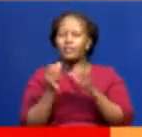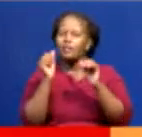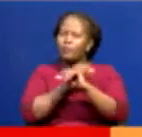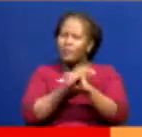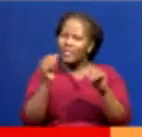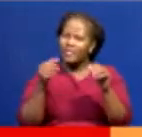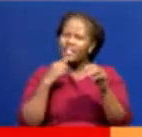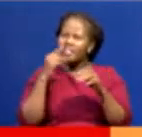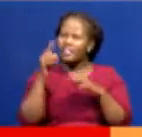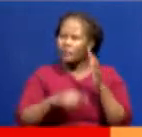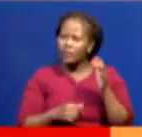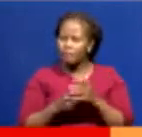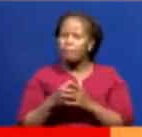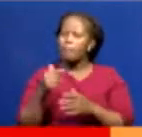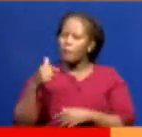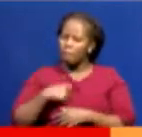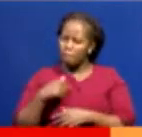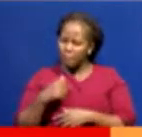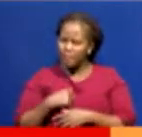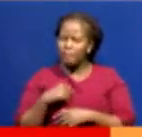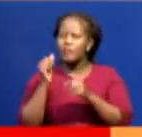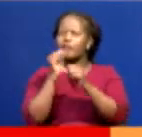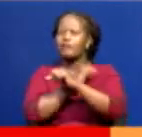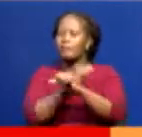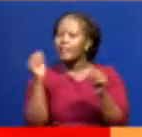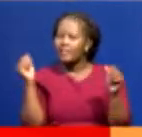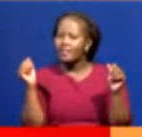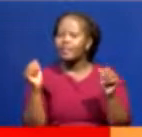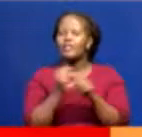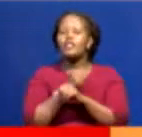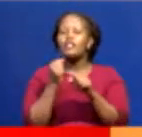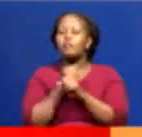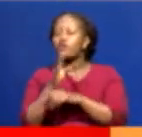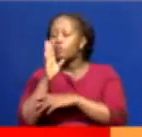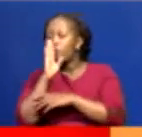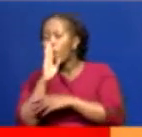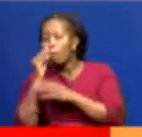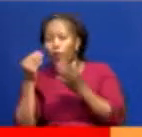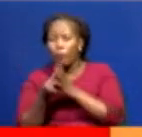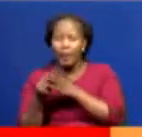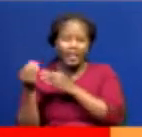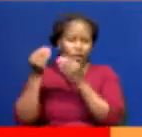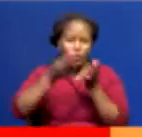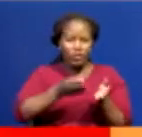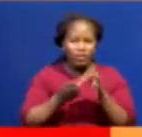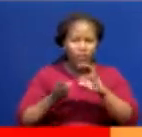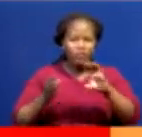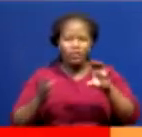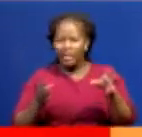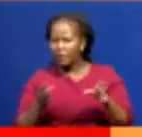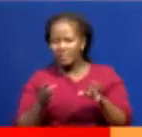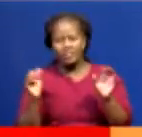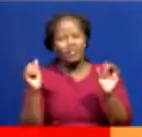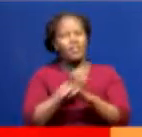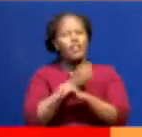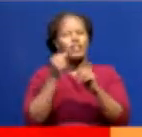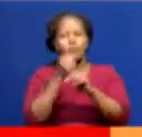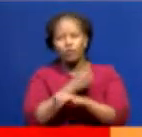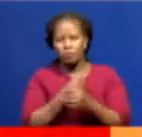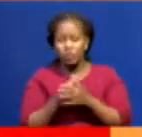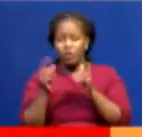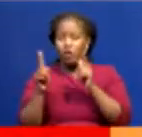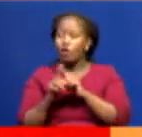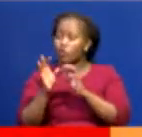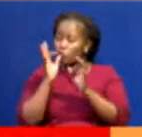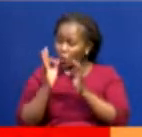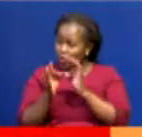akawaambia, mimi siwezi kukopa pesa kutoka nje nije niwapatie pesa. Hata kama ni